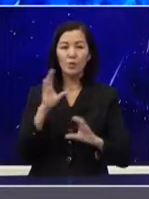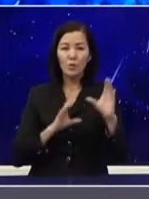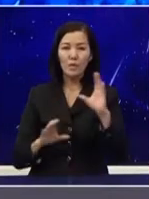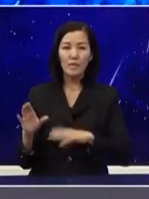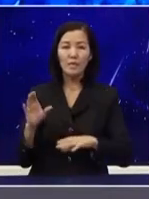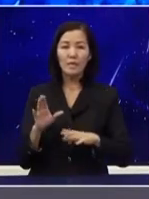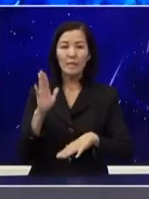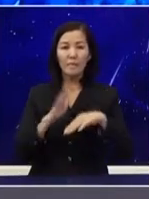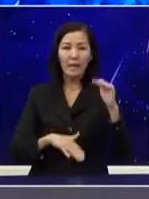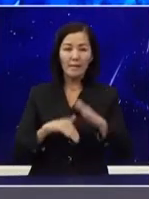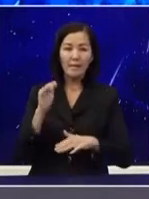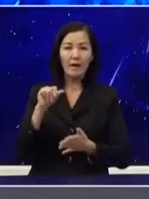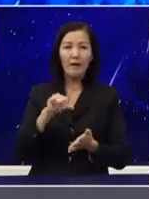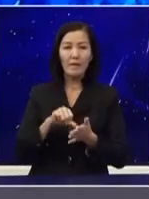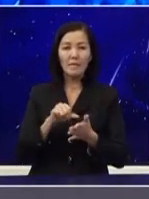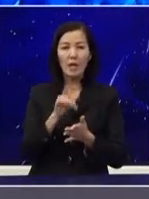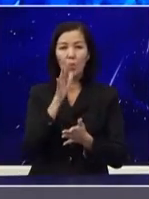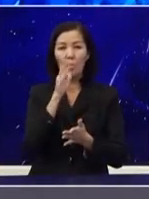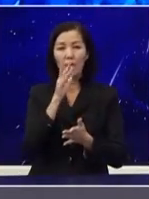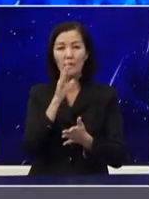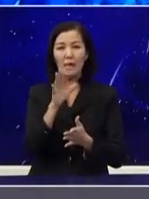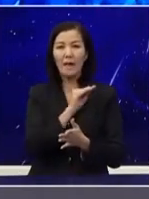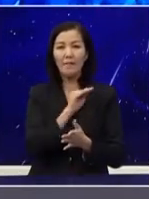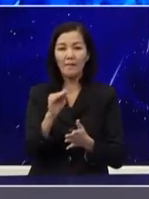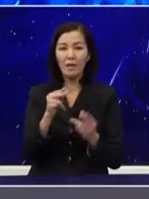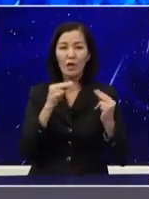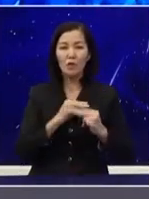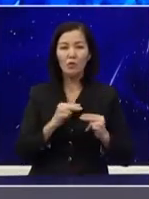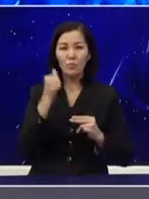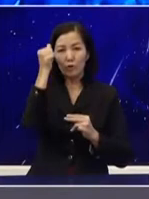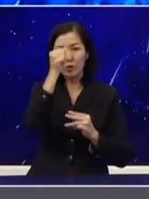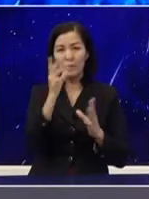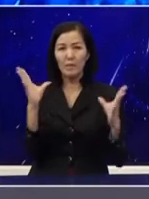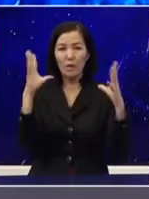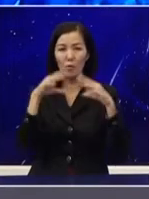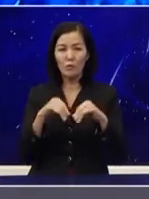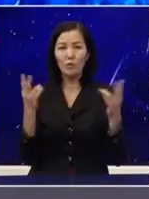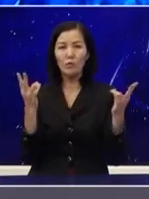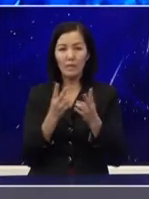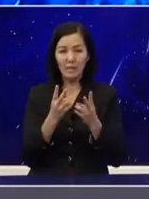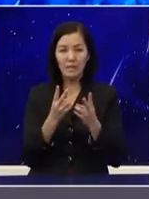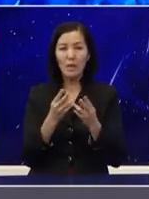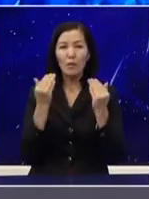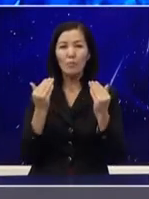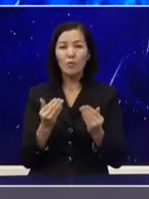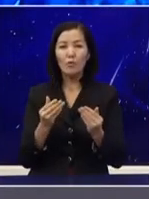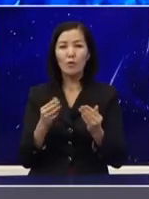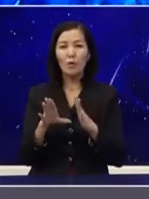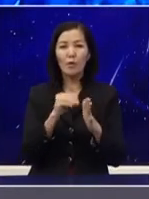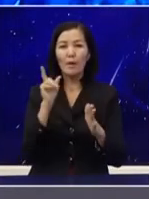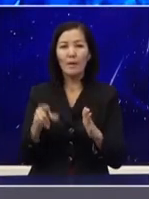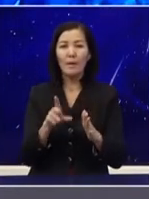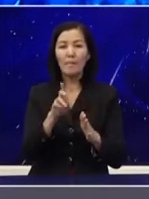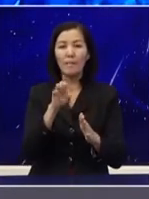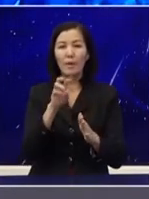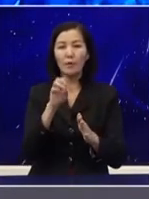Студенттердің кәсіптік тағылымдамадан өткен мерзімі ресми жұмыс өтілуіне қосылуы тиіс. Бүгін мәжілістің жалпы отырысында Әбдіманап Бектұрғанов